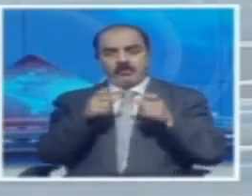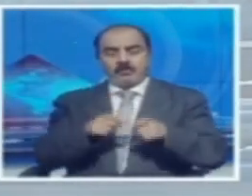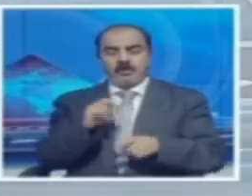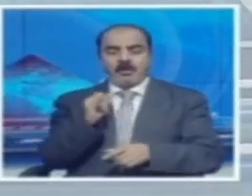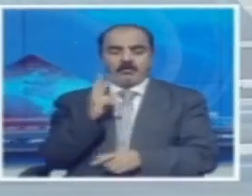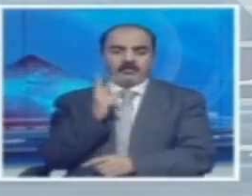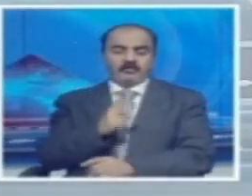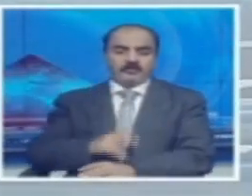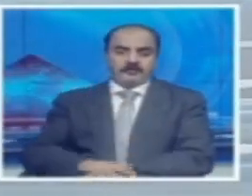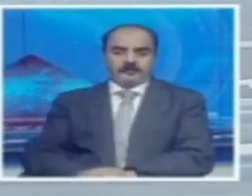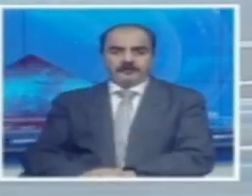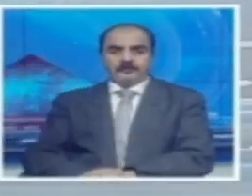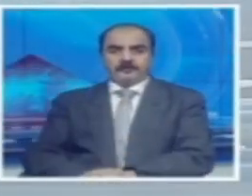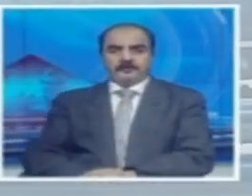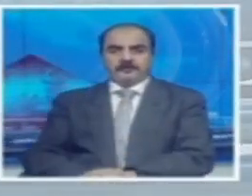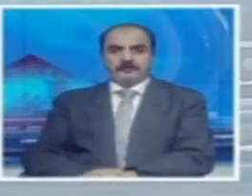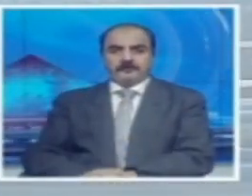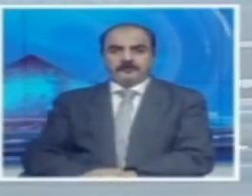الإقليمية والعربية.